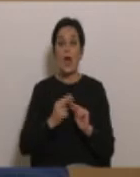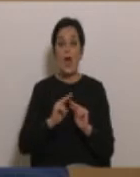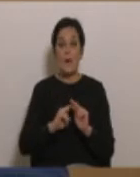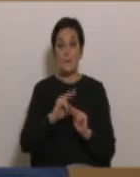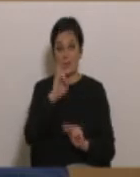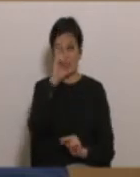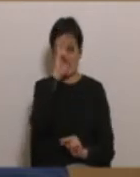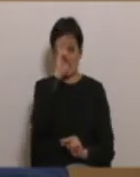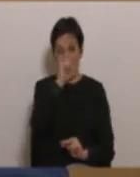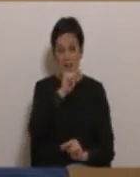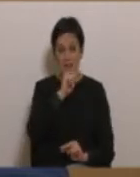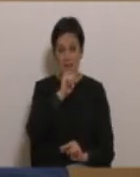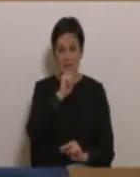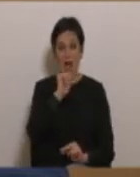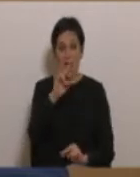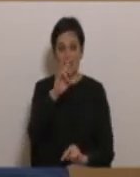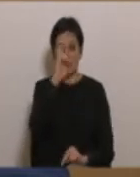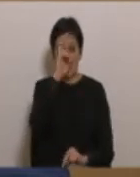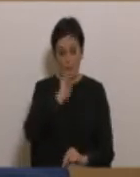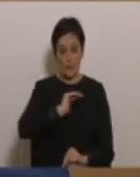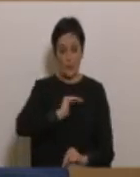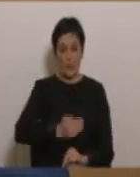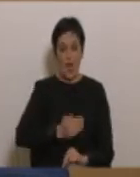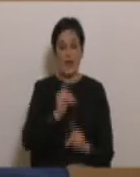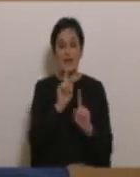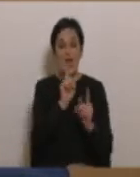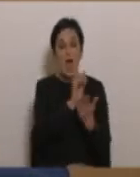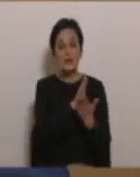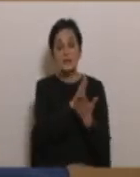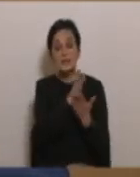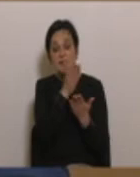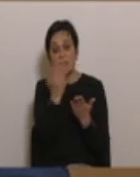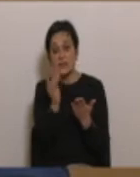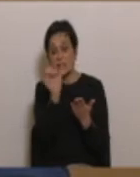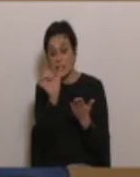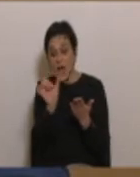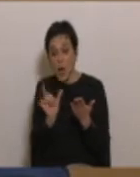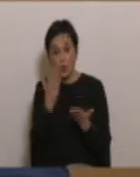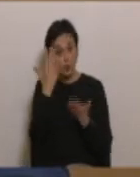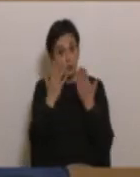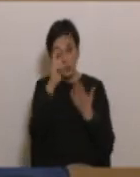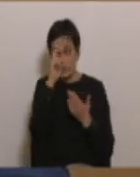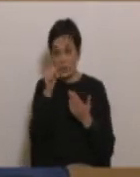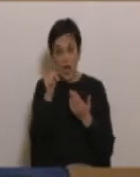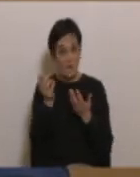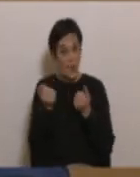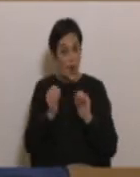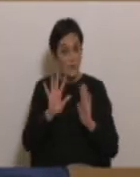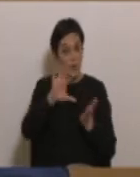სახელმწიფო კაპიტალიზმი. რაღაც ნაწილში თუ მთავრობამ არ მიიღო